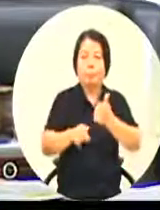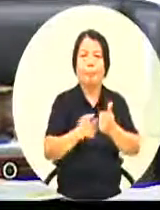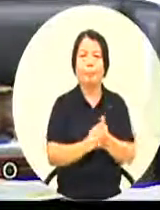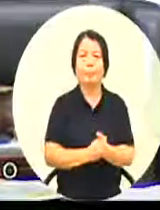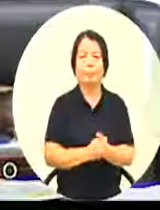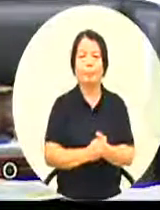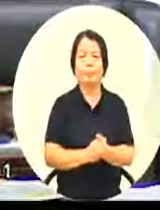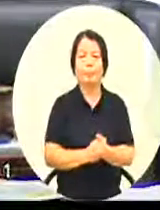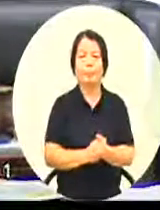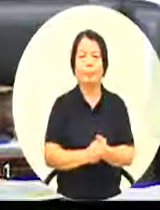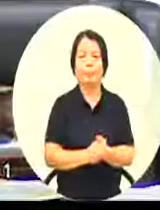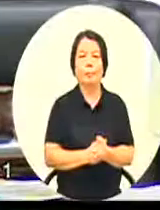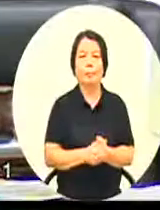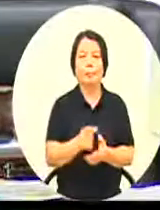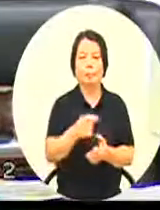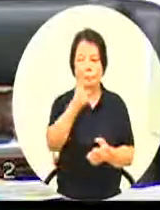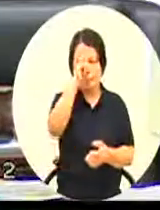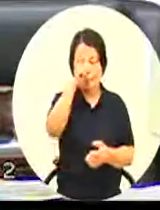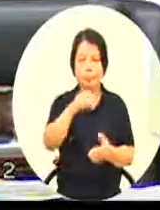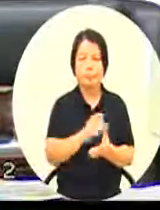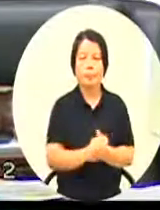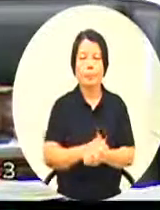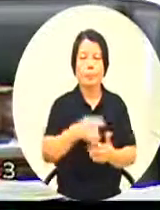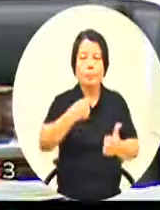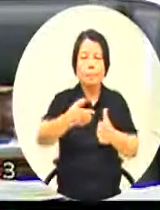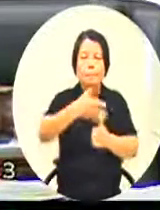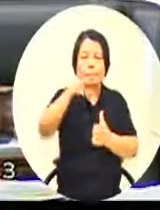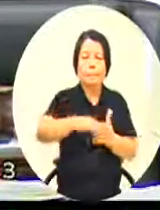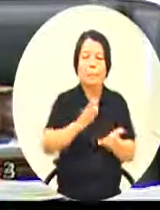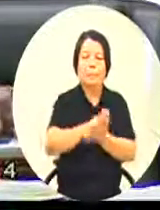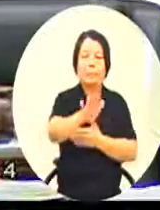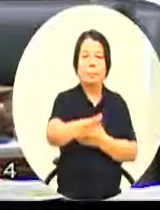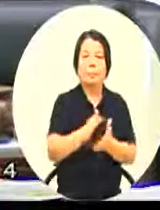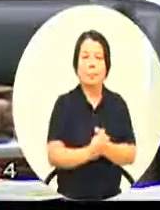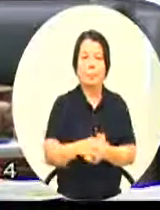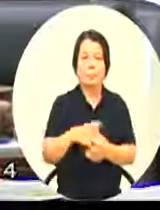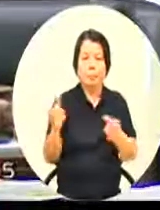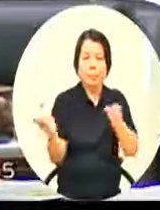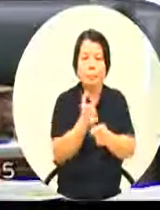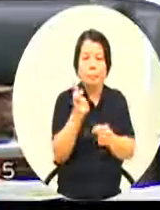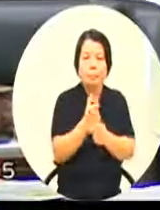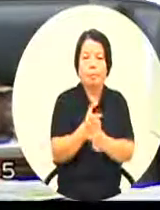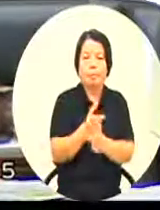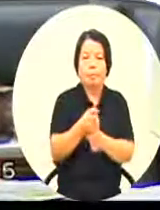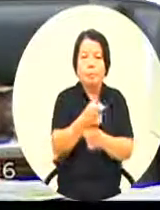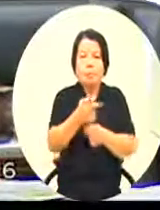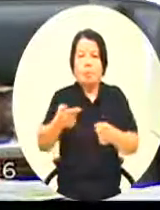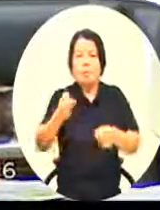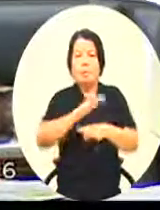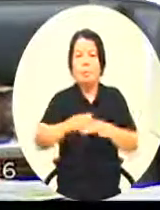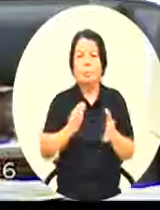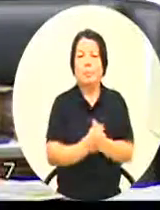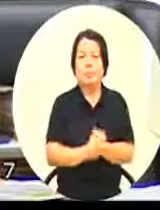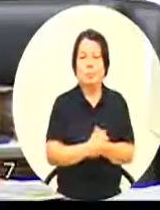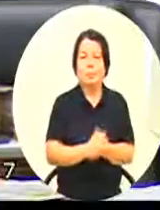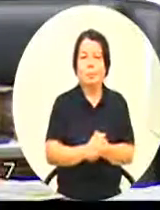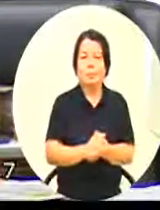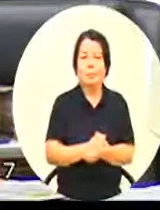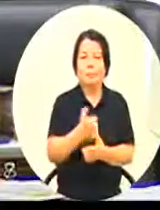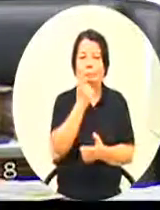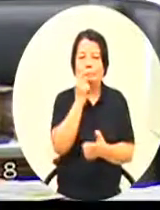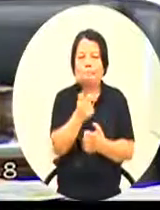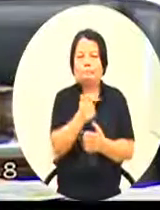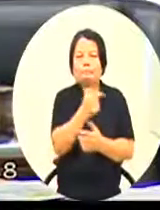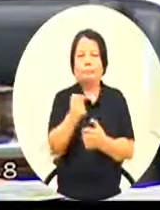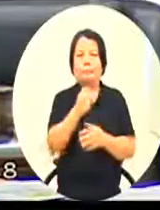人员啊。那我是希望说，我们教育局在未来台风会越来越多，一次也比一次还要强啊，